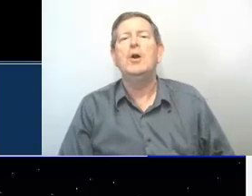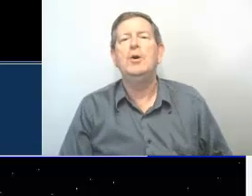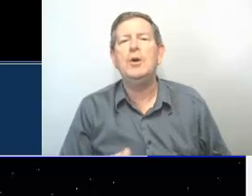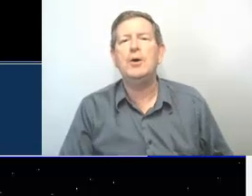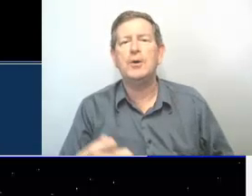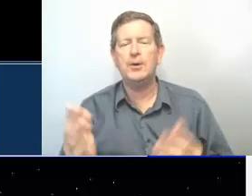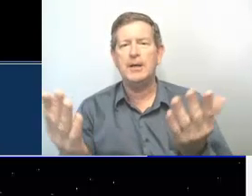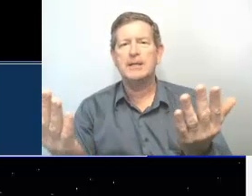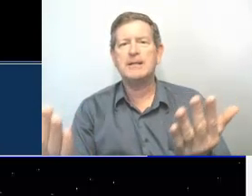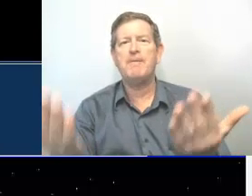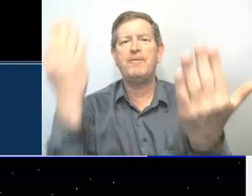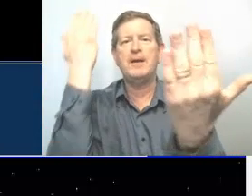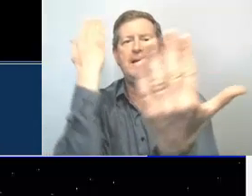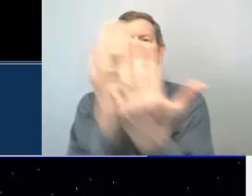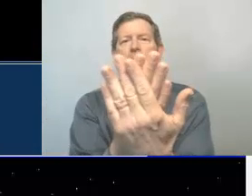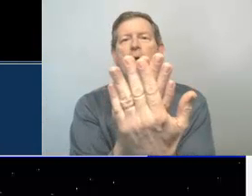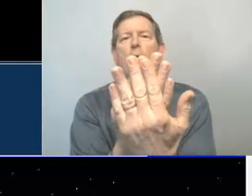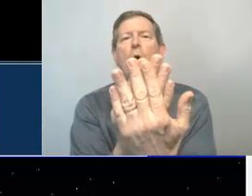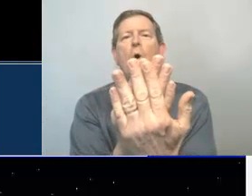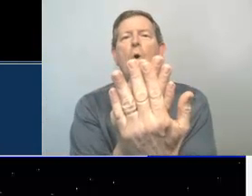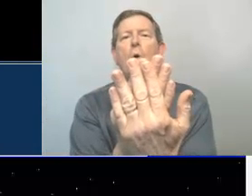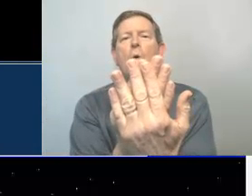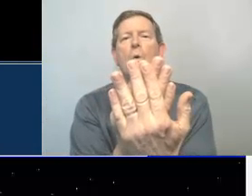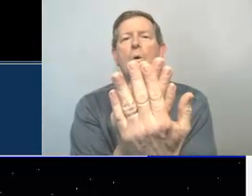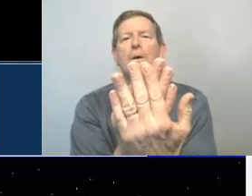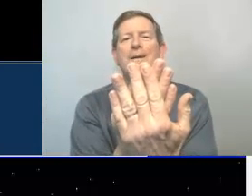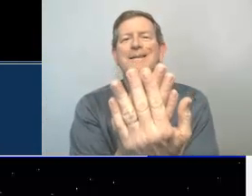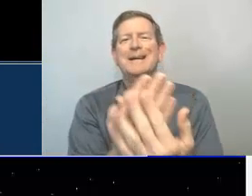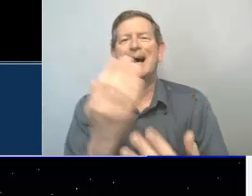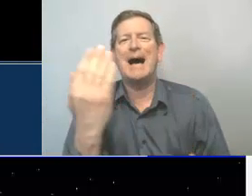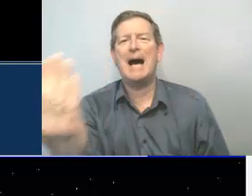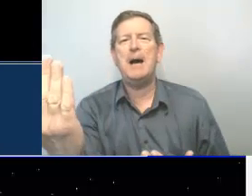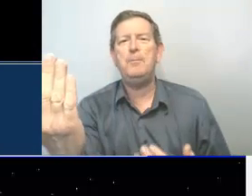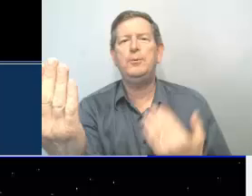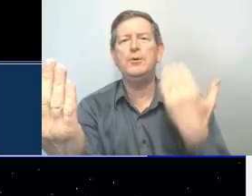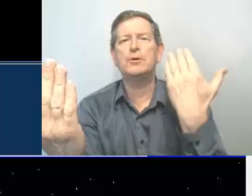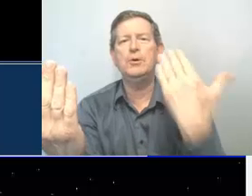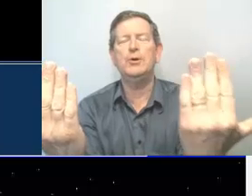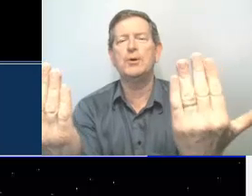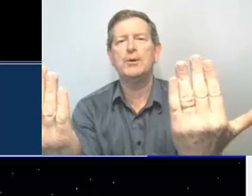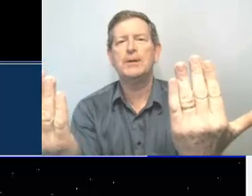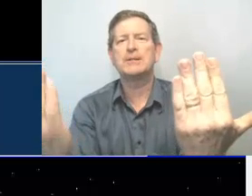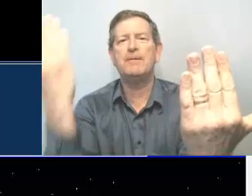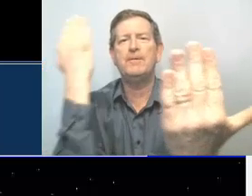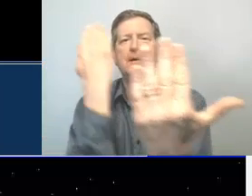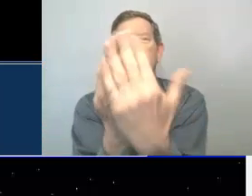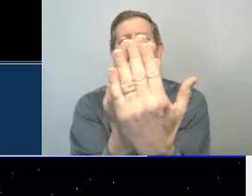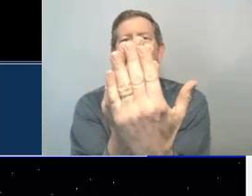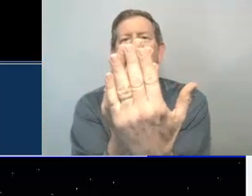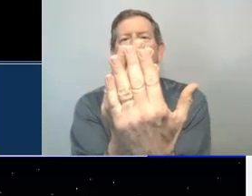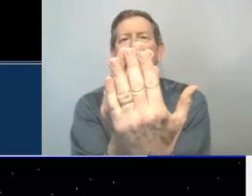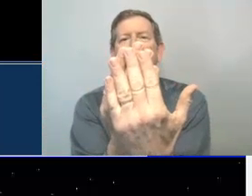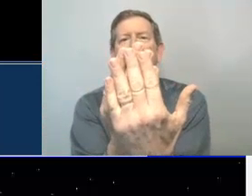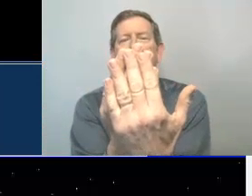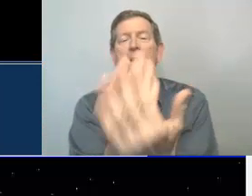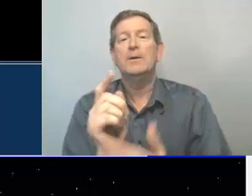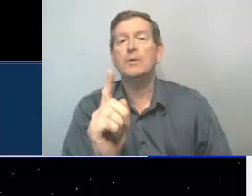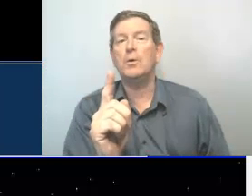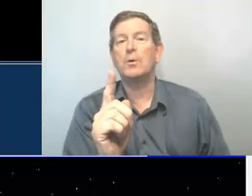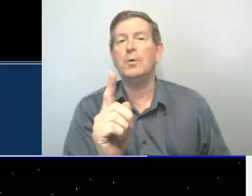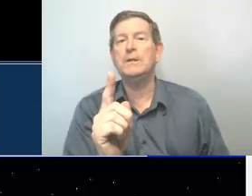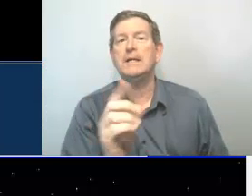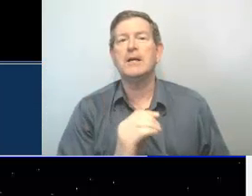plus le, ça fait O. A plus le, ça fait